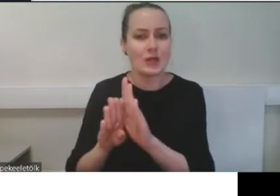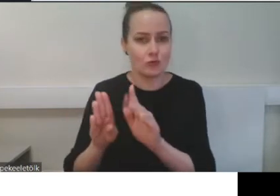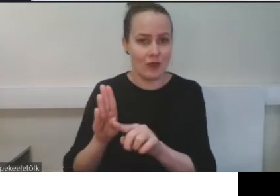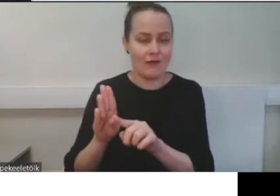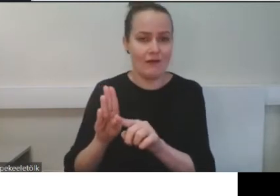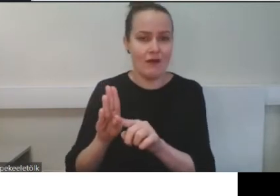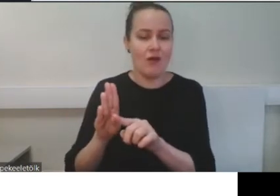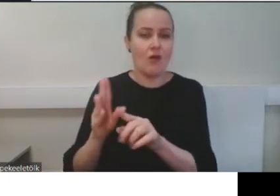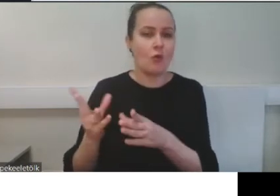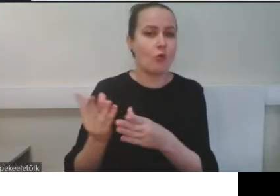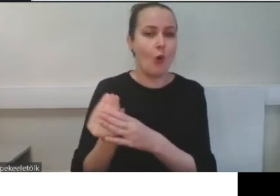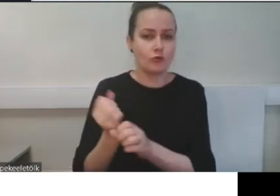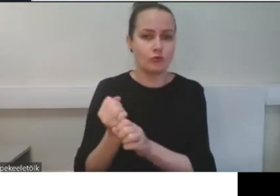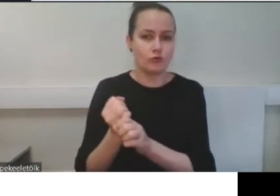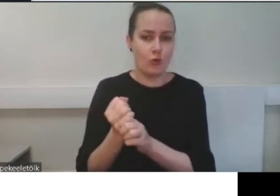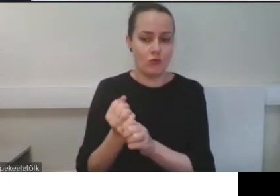sv.sm.ee aadressi ,